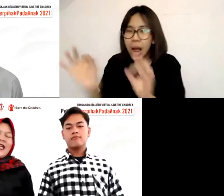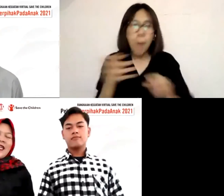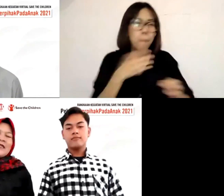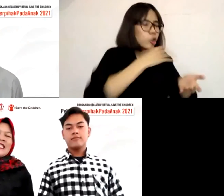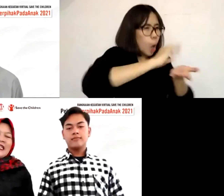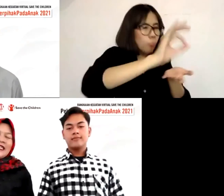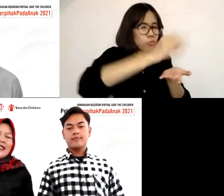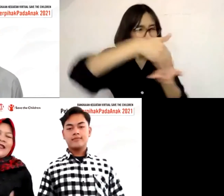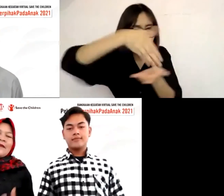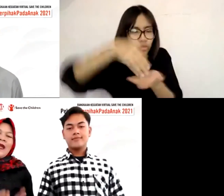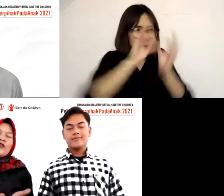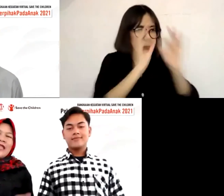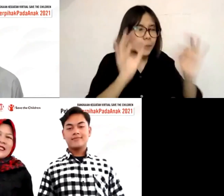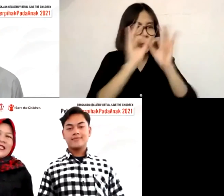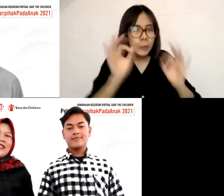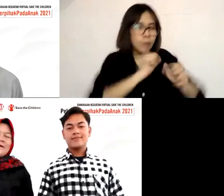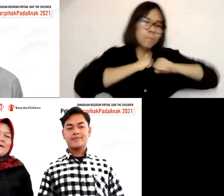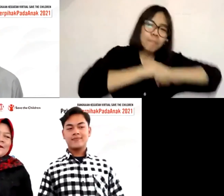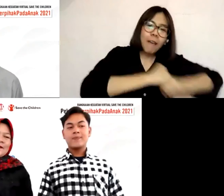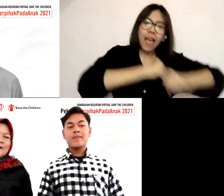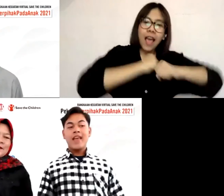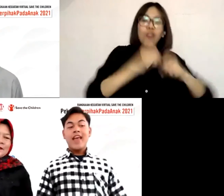Setelahnya saya menjadi pramusaji.